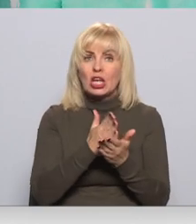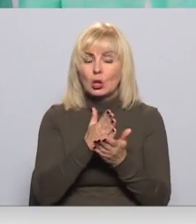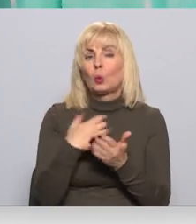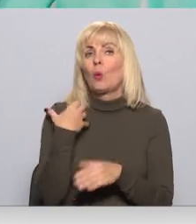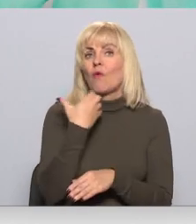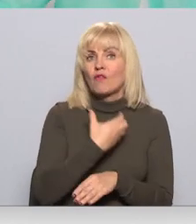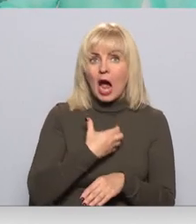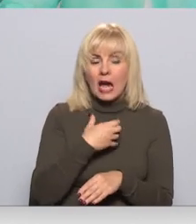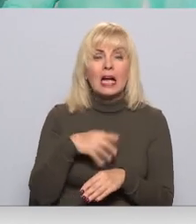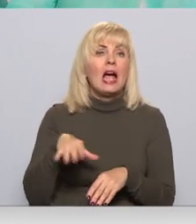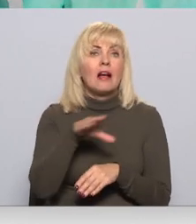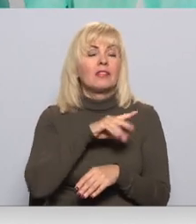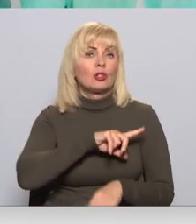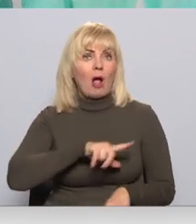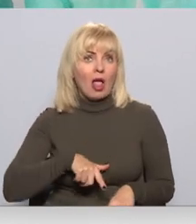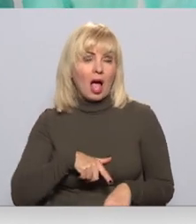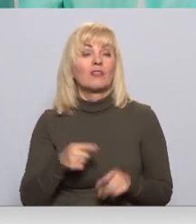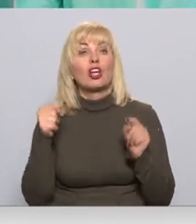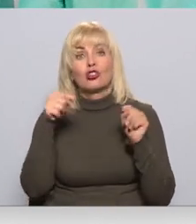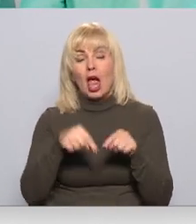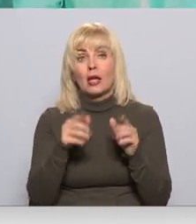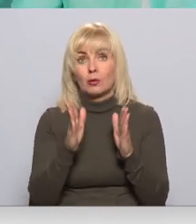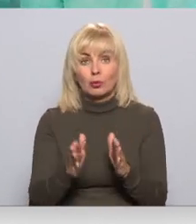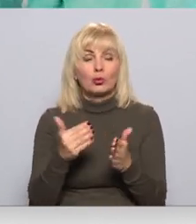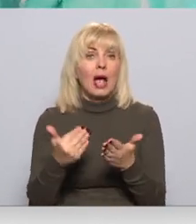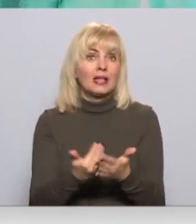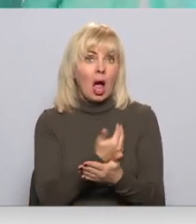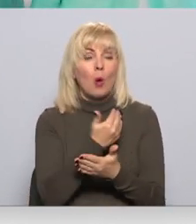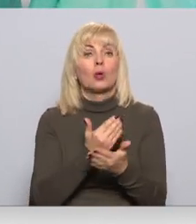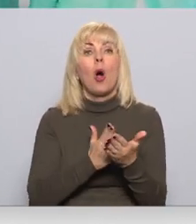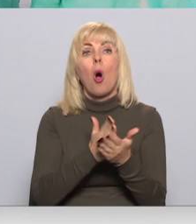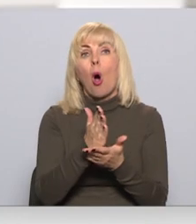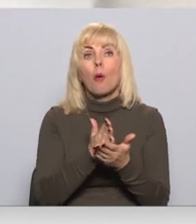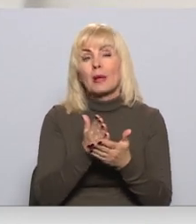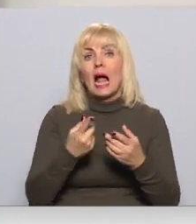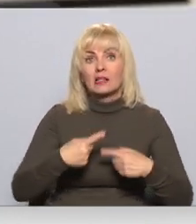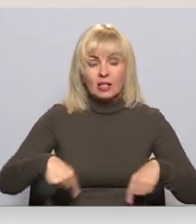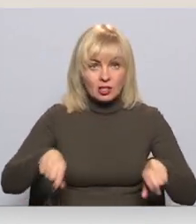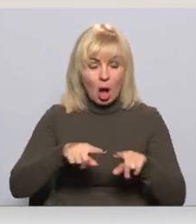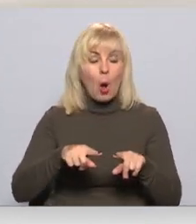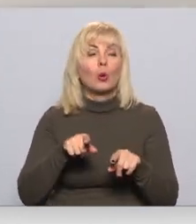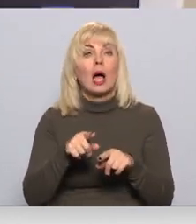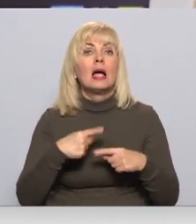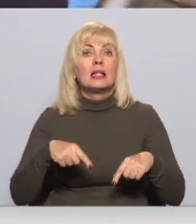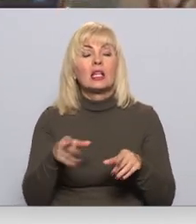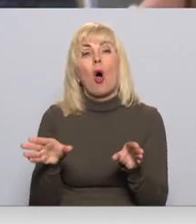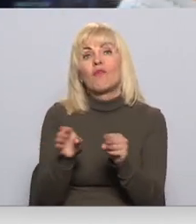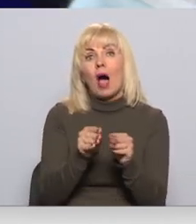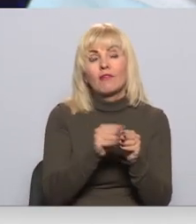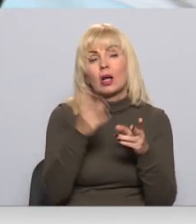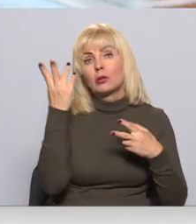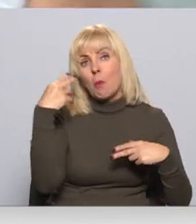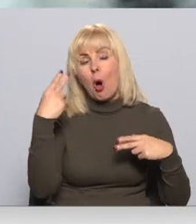operācija, un viņi no visas Latvijas nonāks šeit, šajā jaunajā operācijas zālē. Zālē apvienotas vairākas